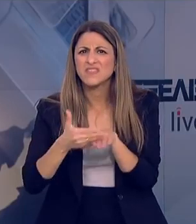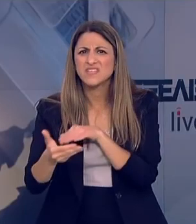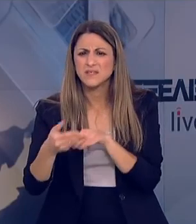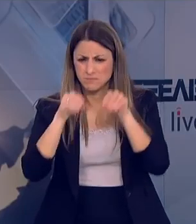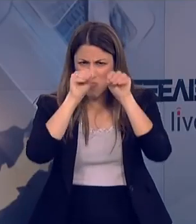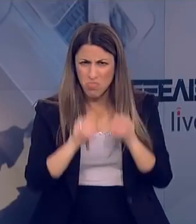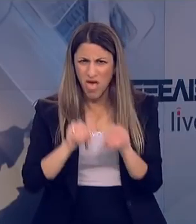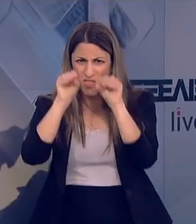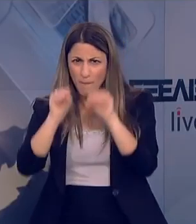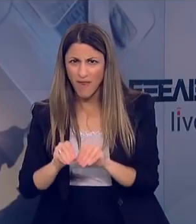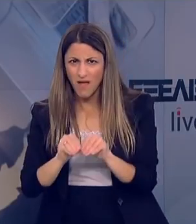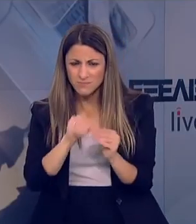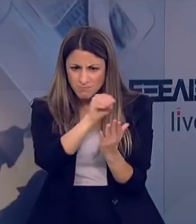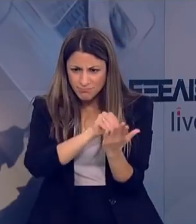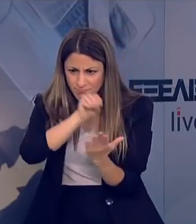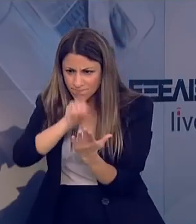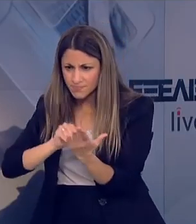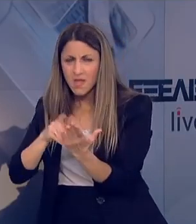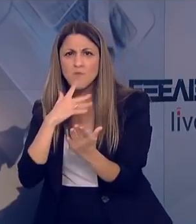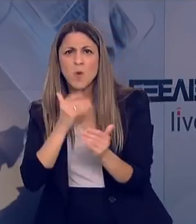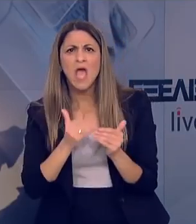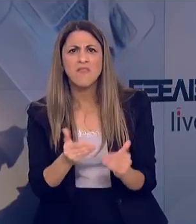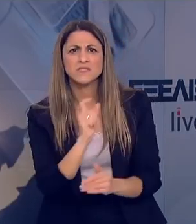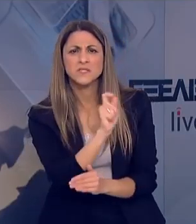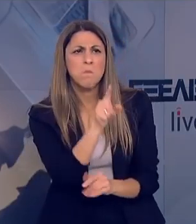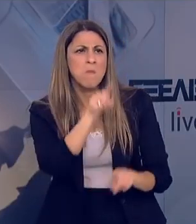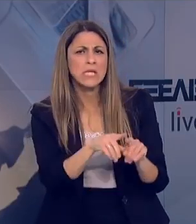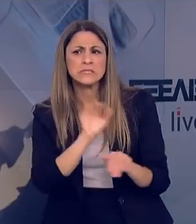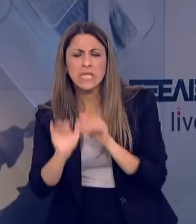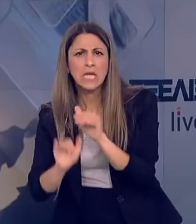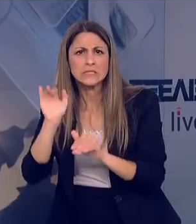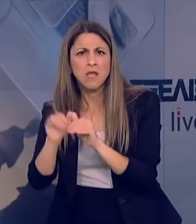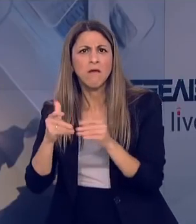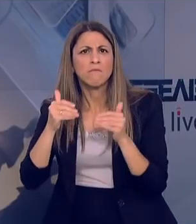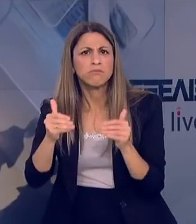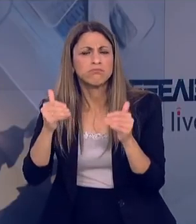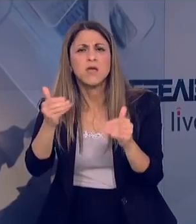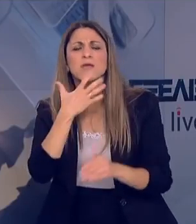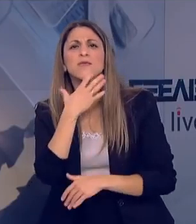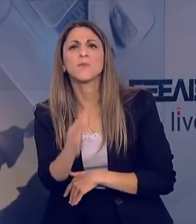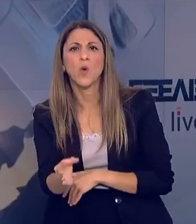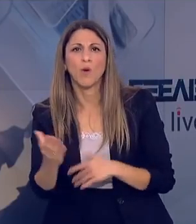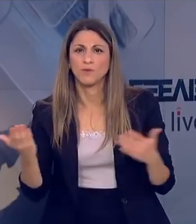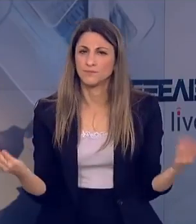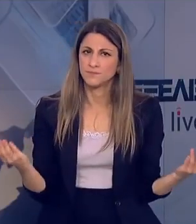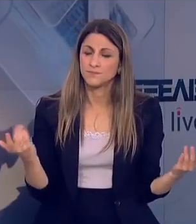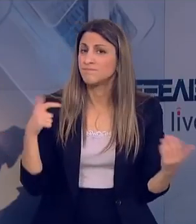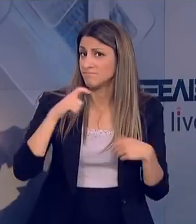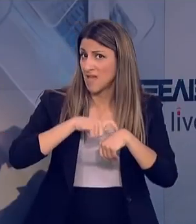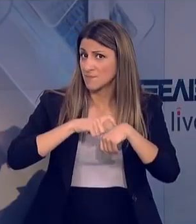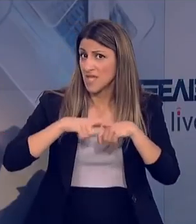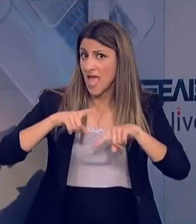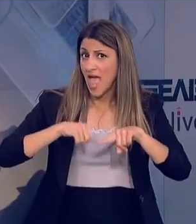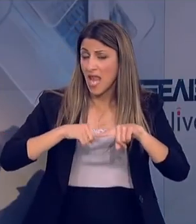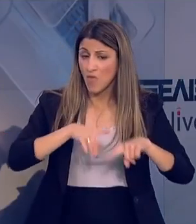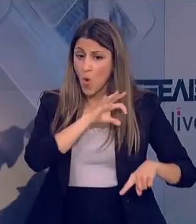ομάδες που τα έχουν ζητήσει για να κάνουν επιδημιολογικές μελέτες, προκαλώντας εύλογα ερωτηματικά και στερώντας από τη χώρα μας τη δυνατότητα